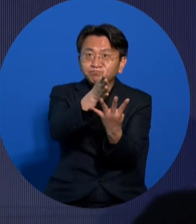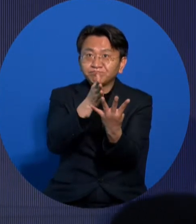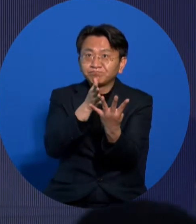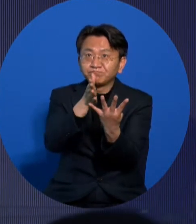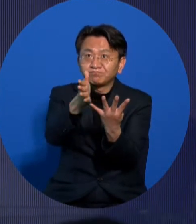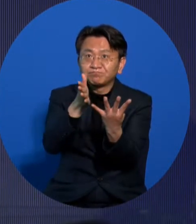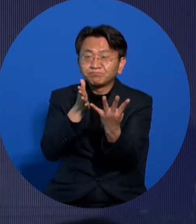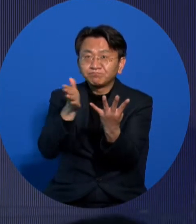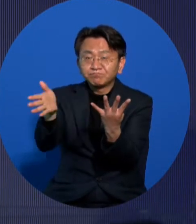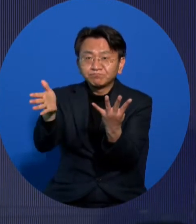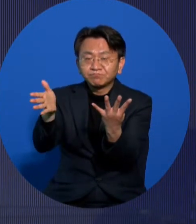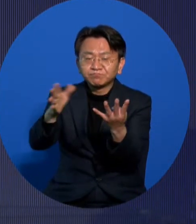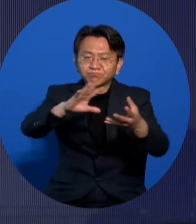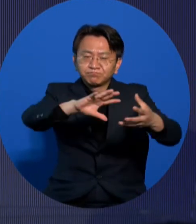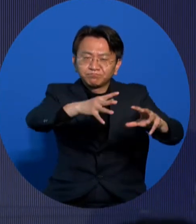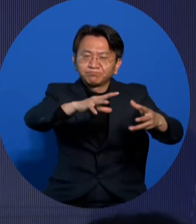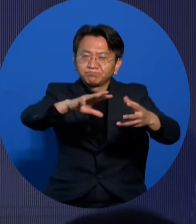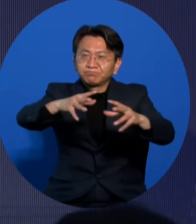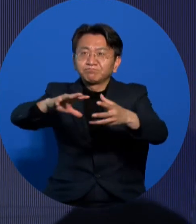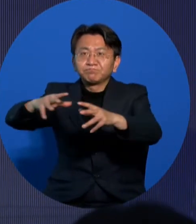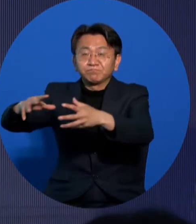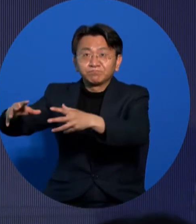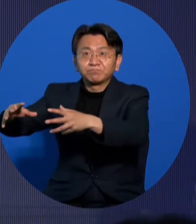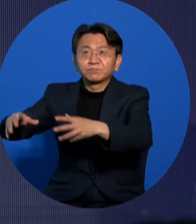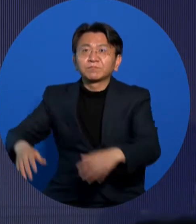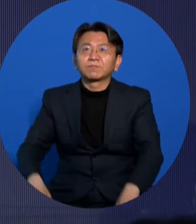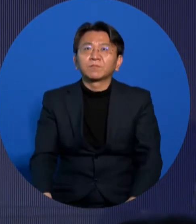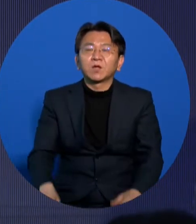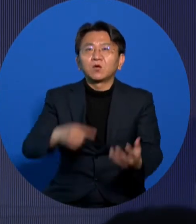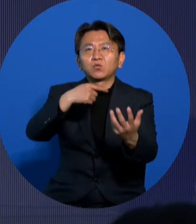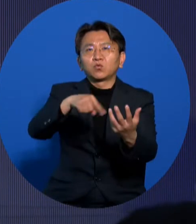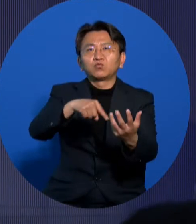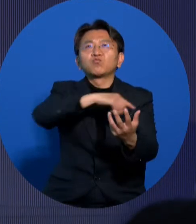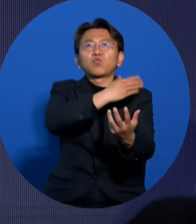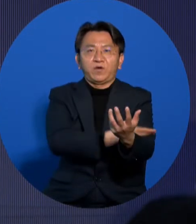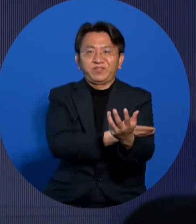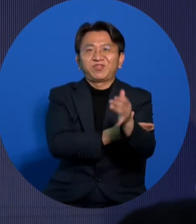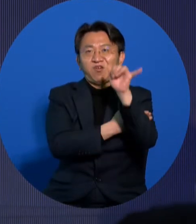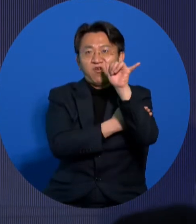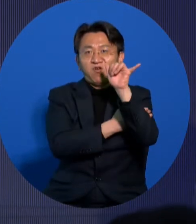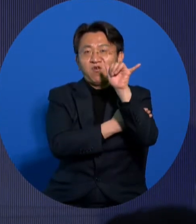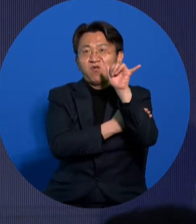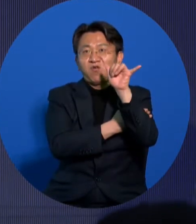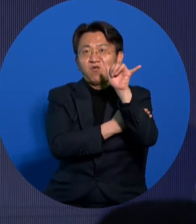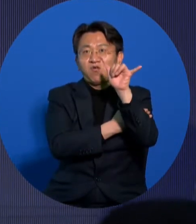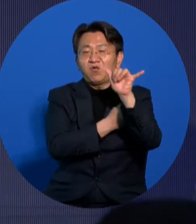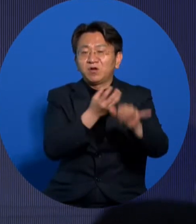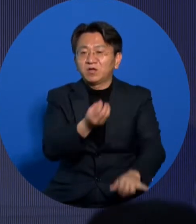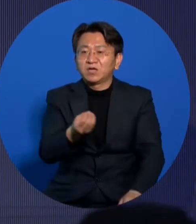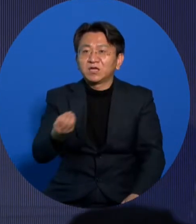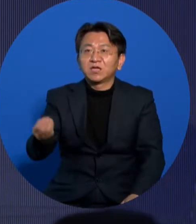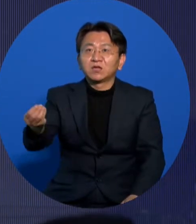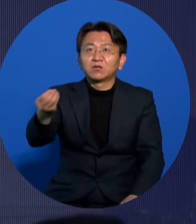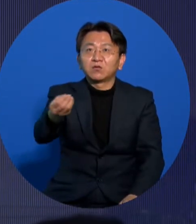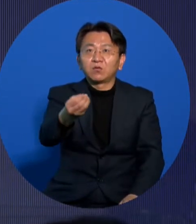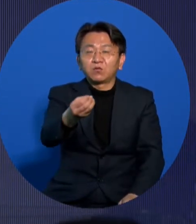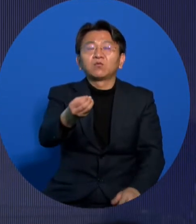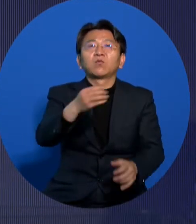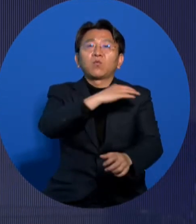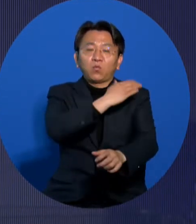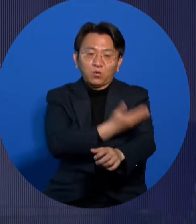분업 세션들이 만들어졌는데 교육권도 있었고 또 장애인